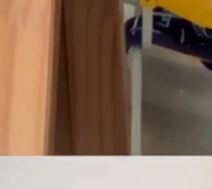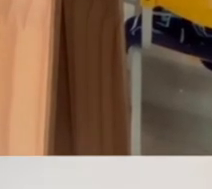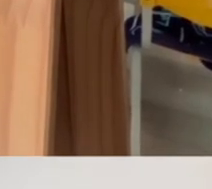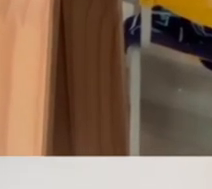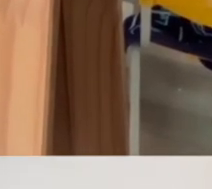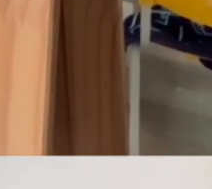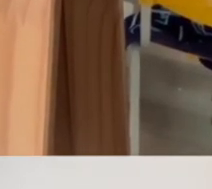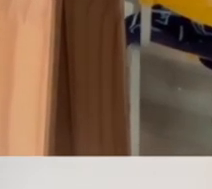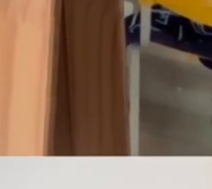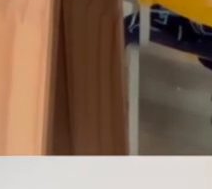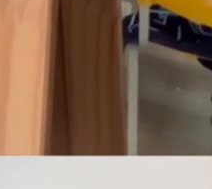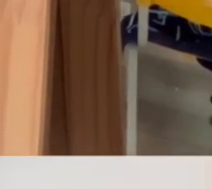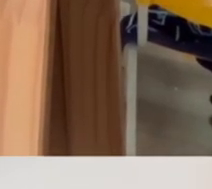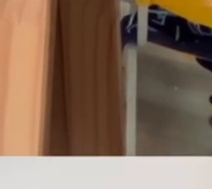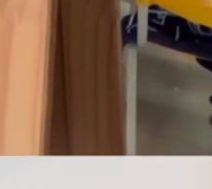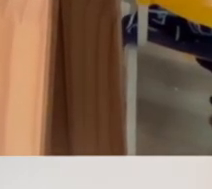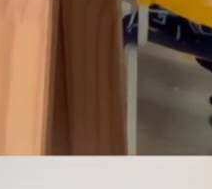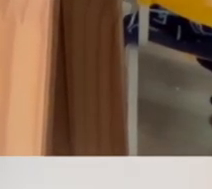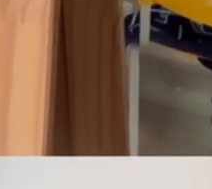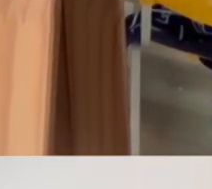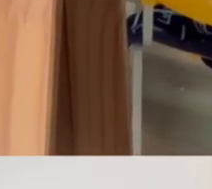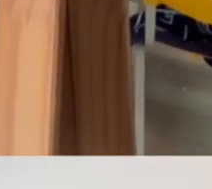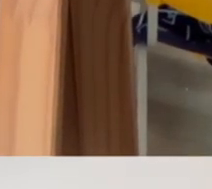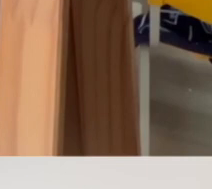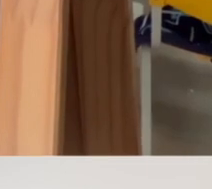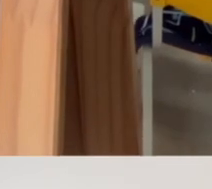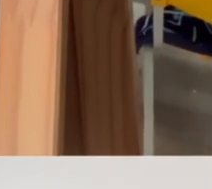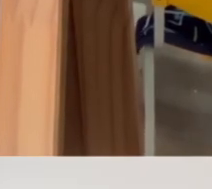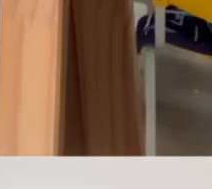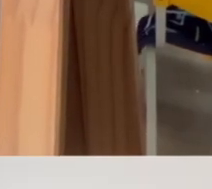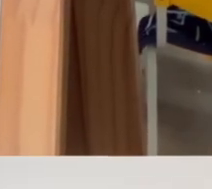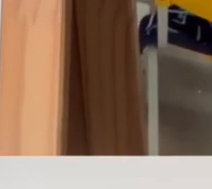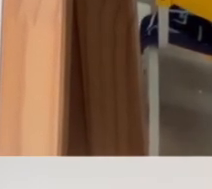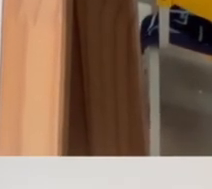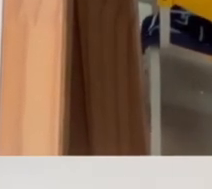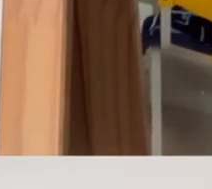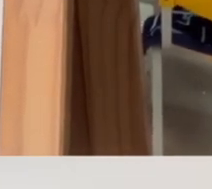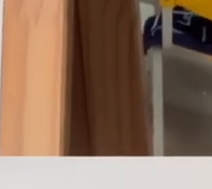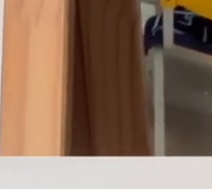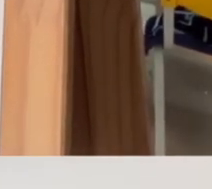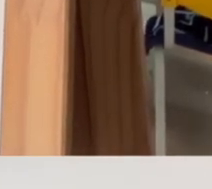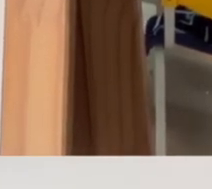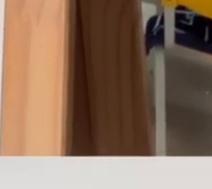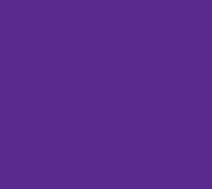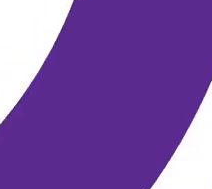Oke dengan sama dengan alright Thank you Raffi